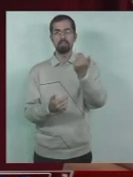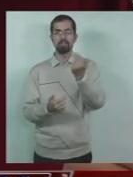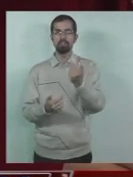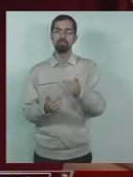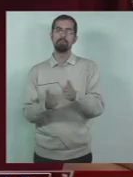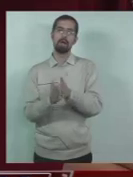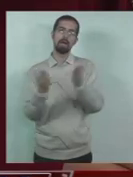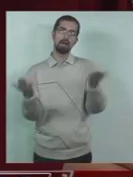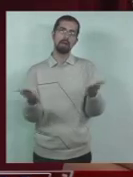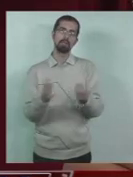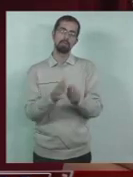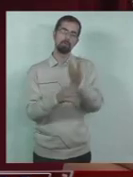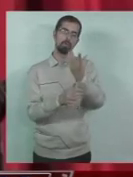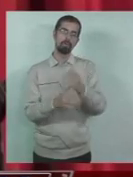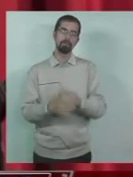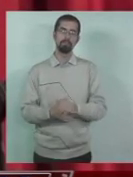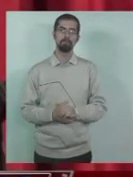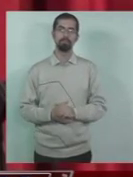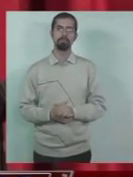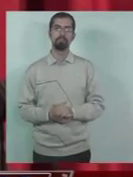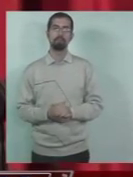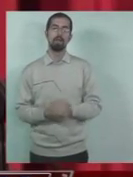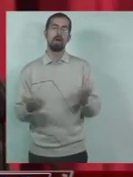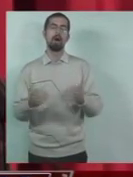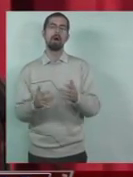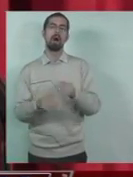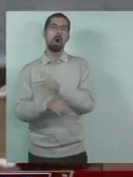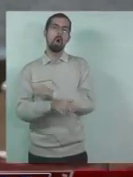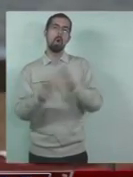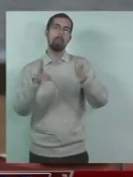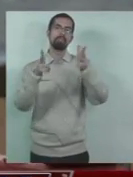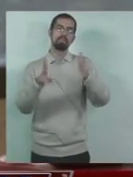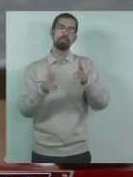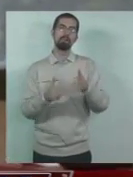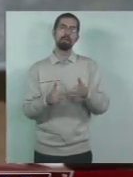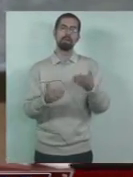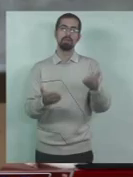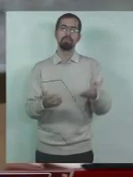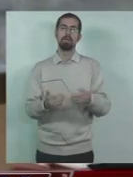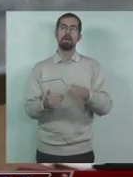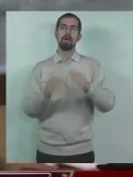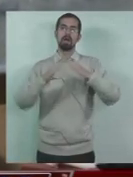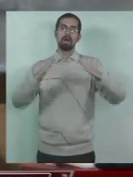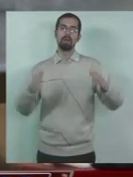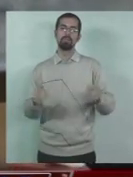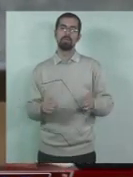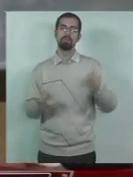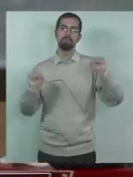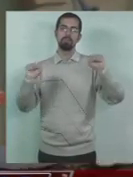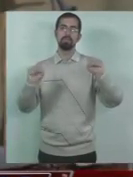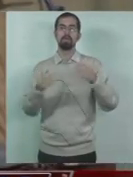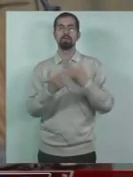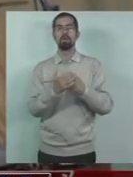cea de-a 15-a carte recent apărută. Începând cu ora 18, pe scena Casei de Cultură a Sindicatelor Cede Aricescu, se va